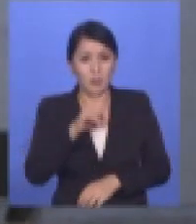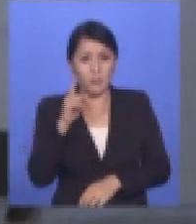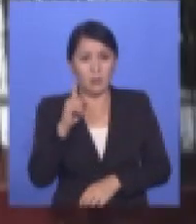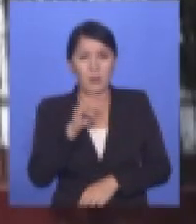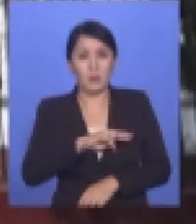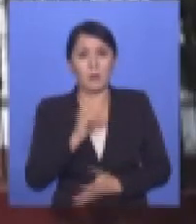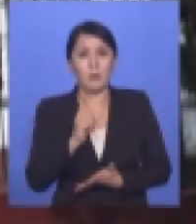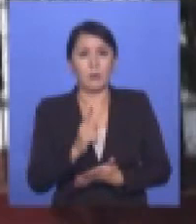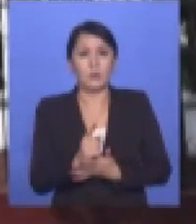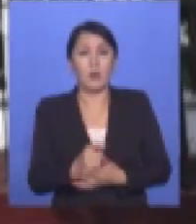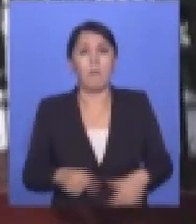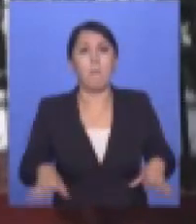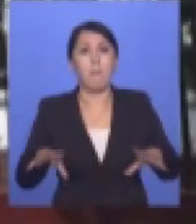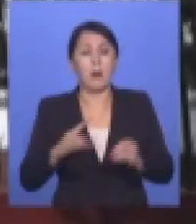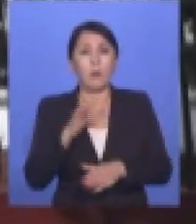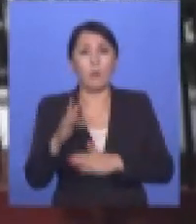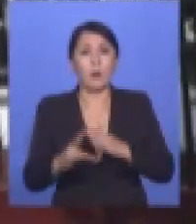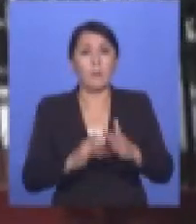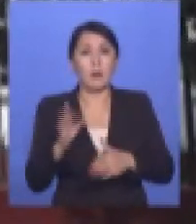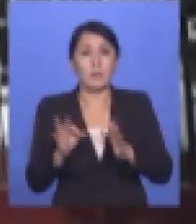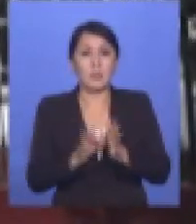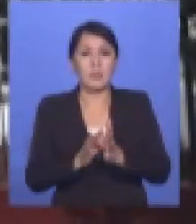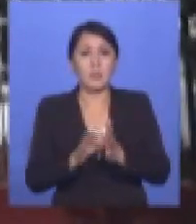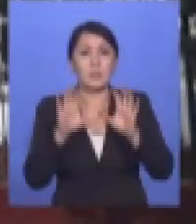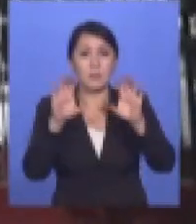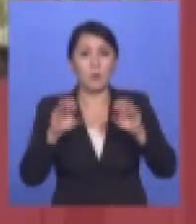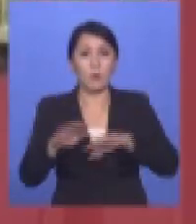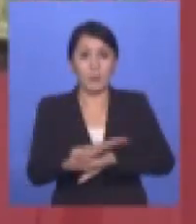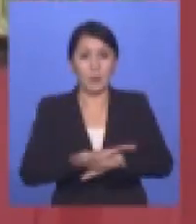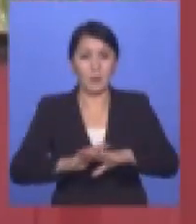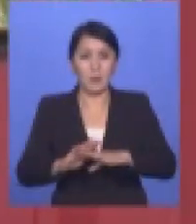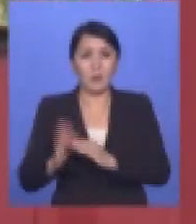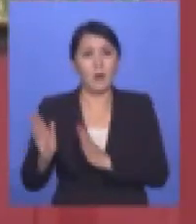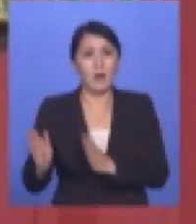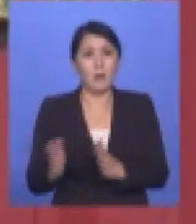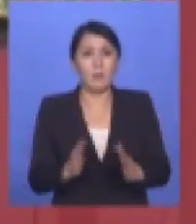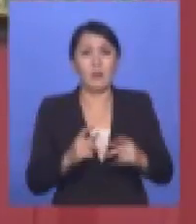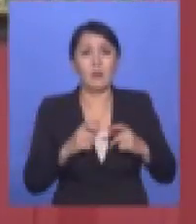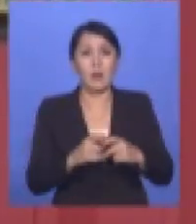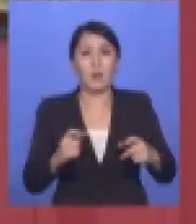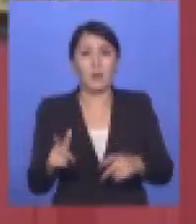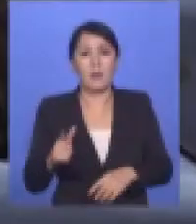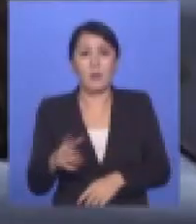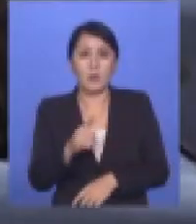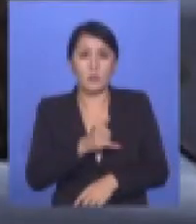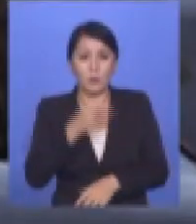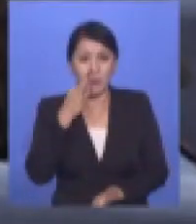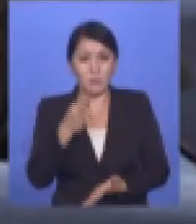жас қызметкерлер ие болуы қажет. Барлығына ортақ мақсат – заң мен қоғамдық тәртіпті. Адамдар арасындағы